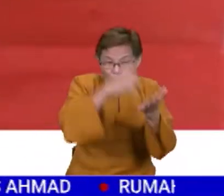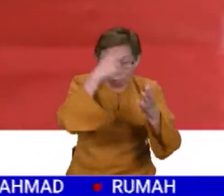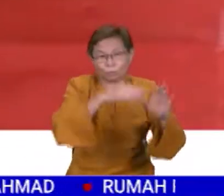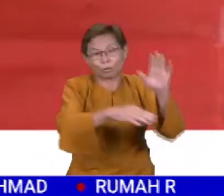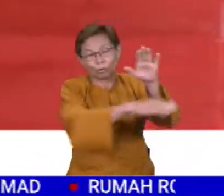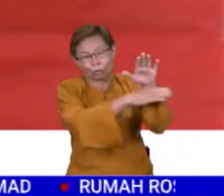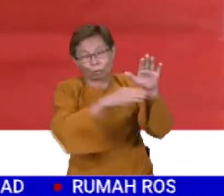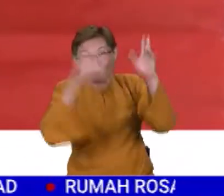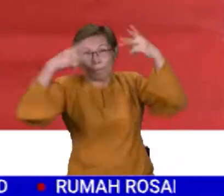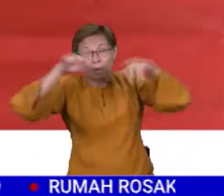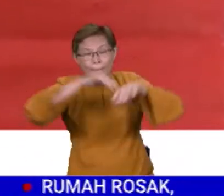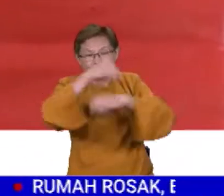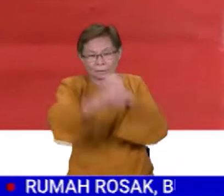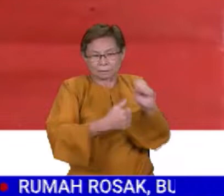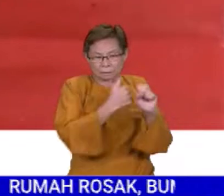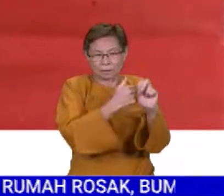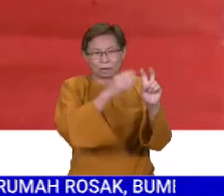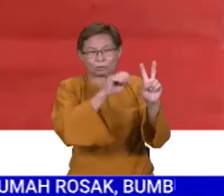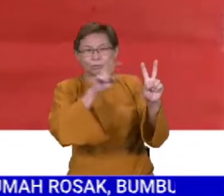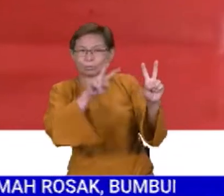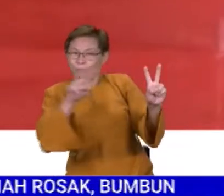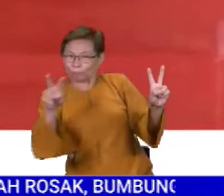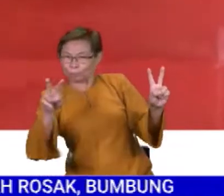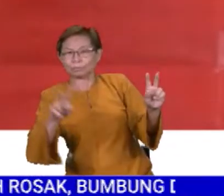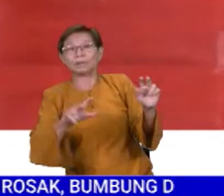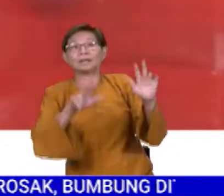korban perdana pada tahun ini